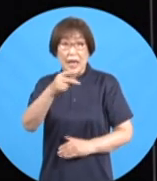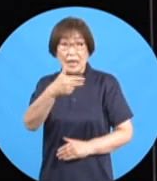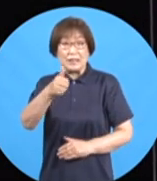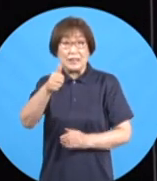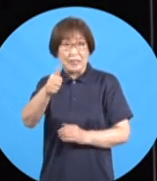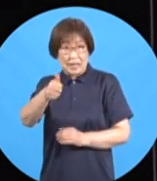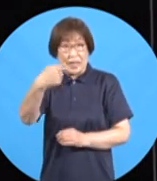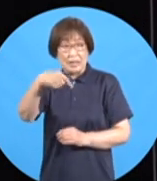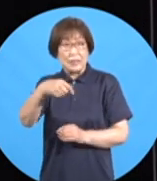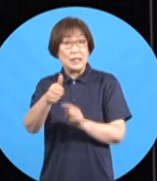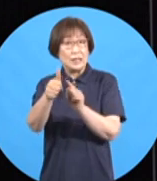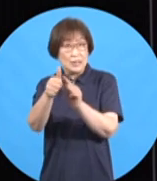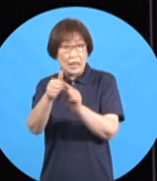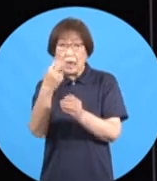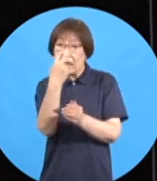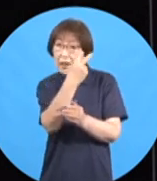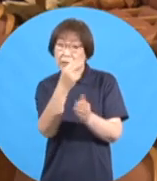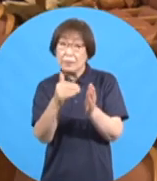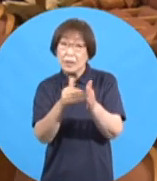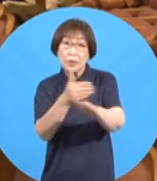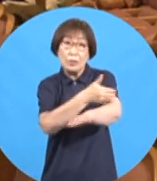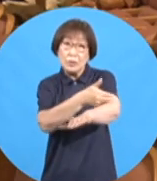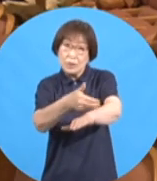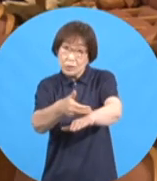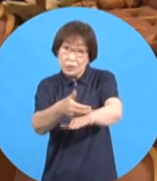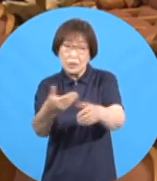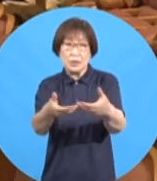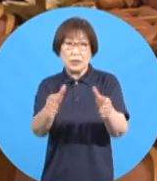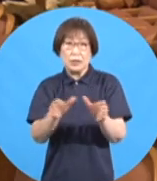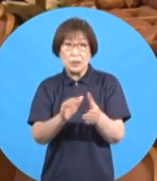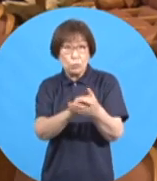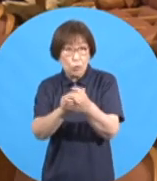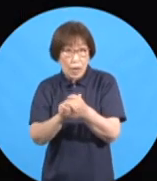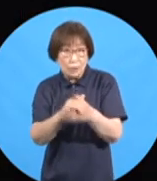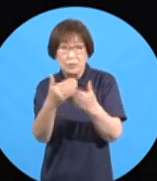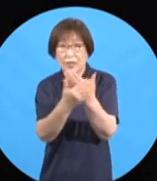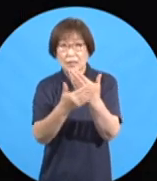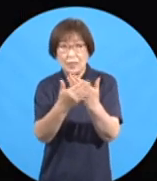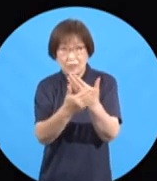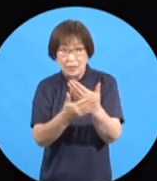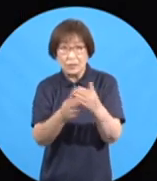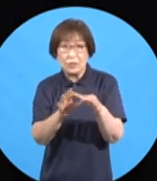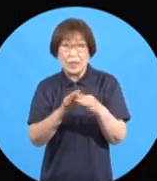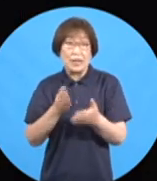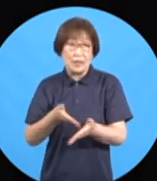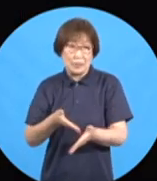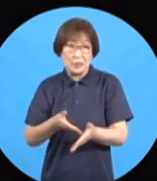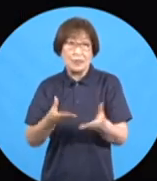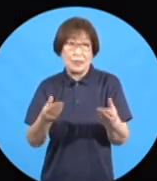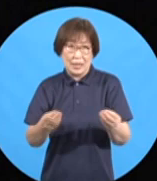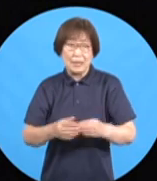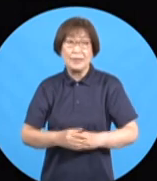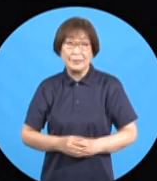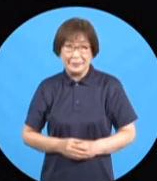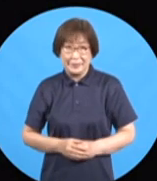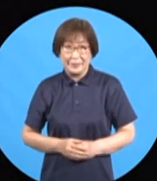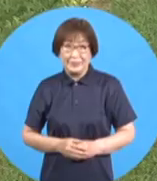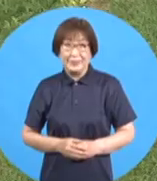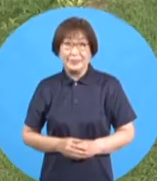が、発見までの道のりやチームワークの大切さについて話しました。